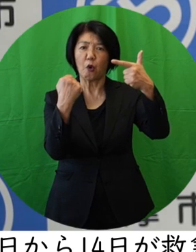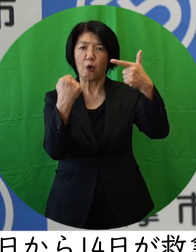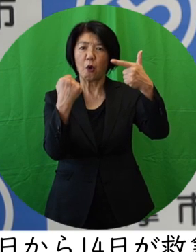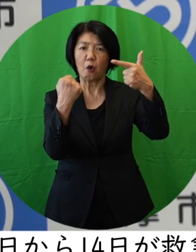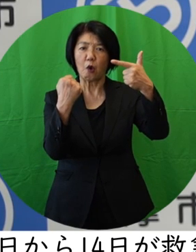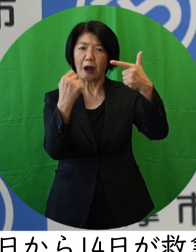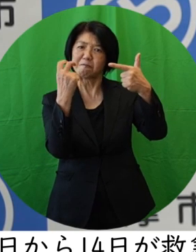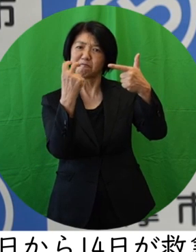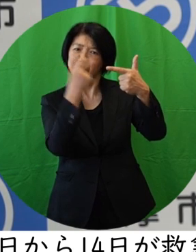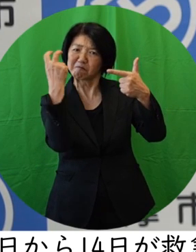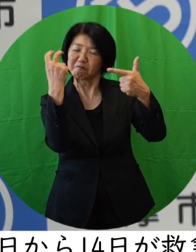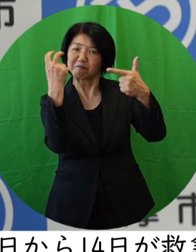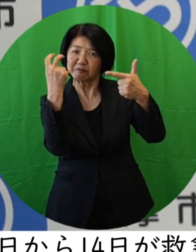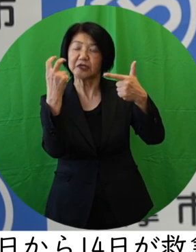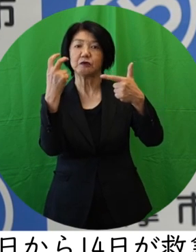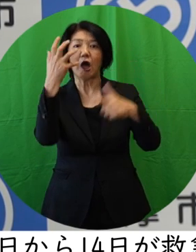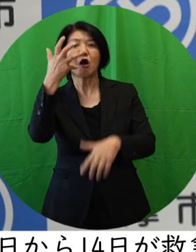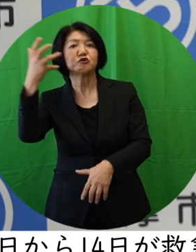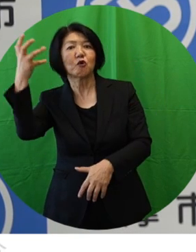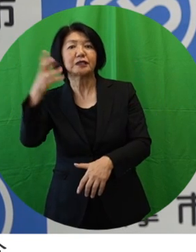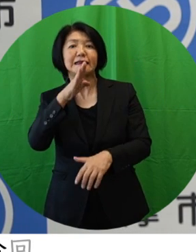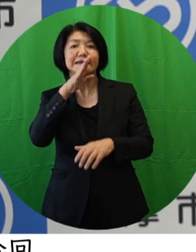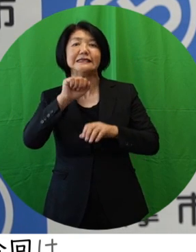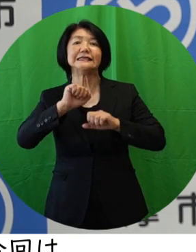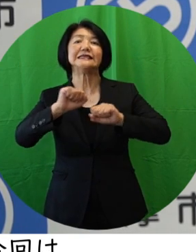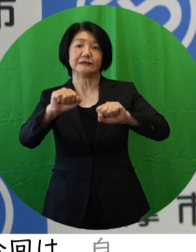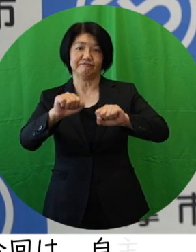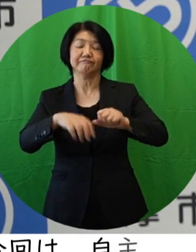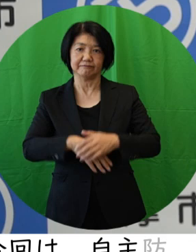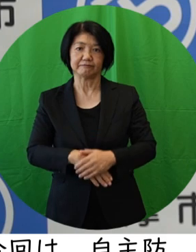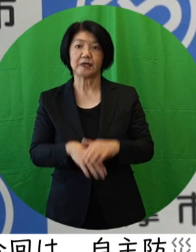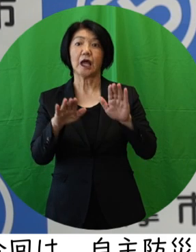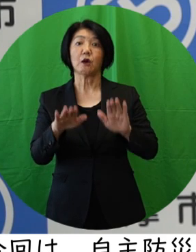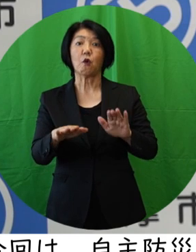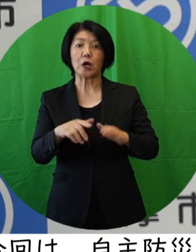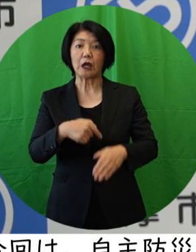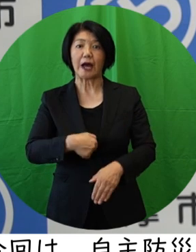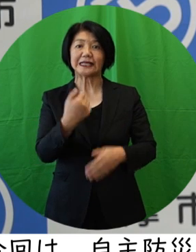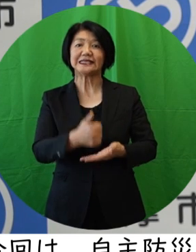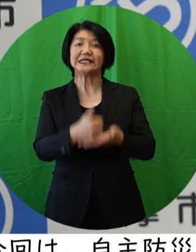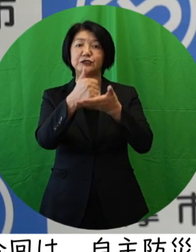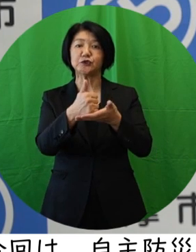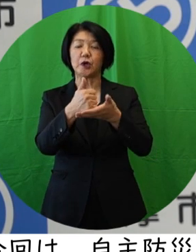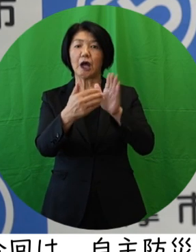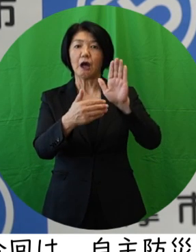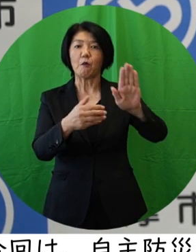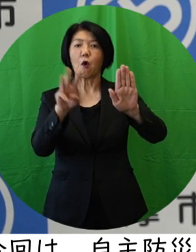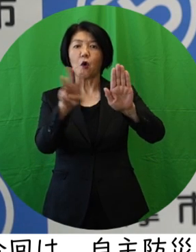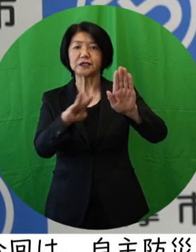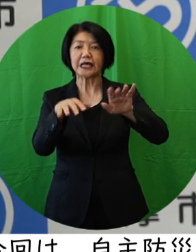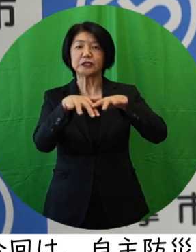想定で実施しました今回は自主防災組織を中心